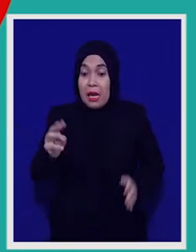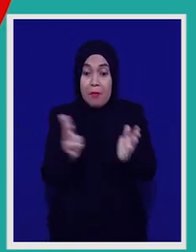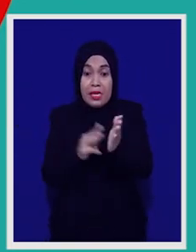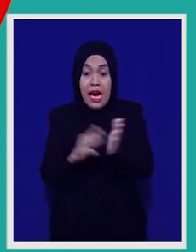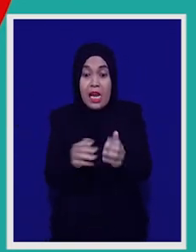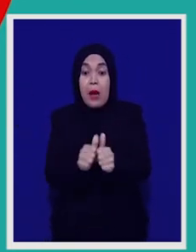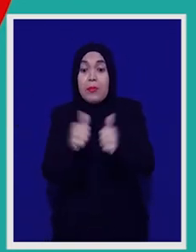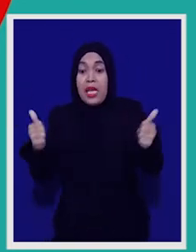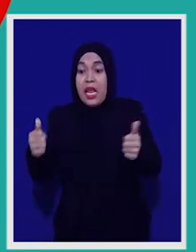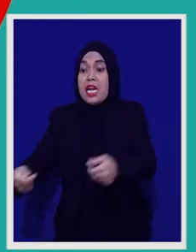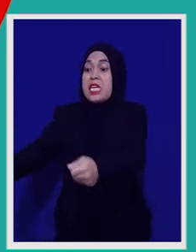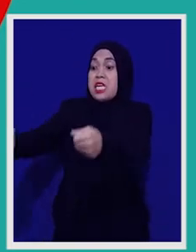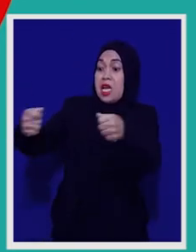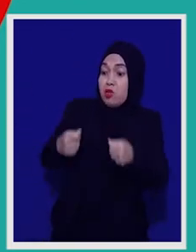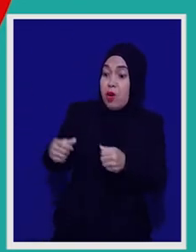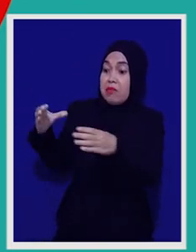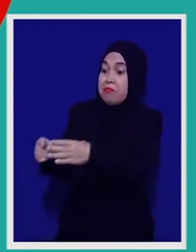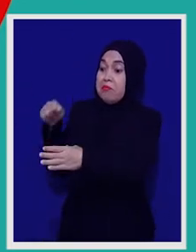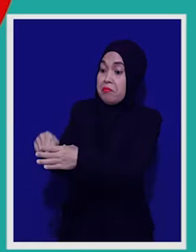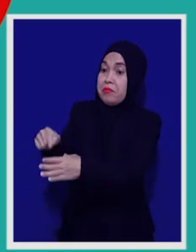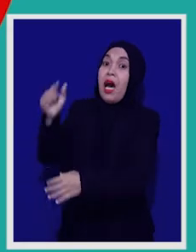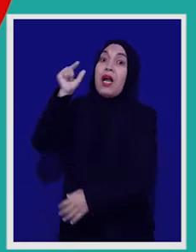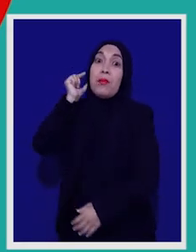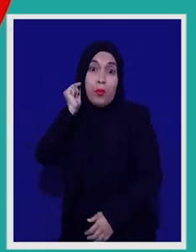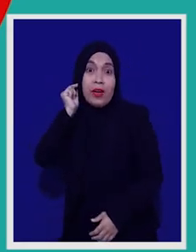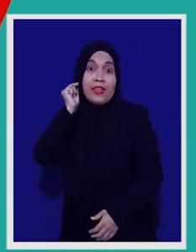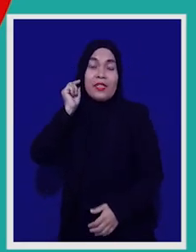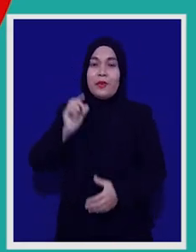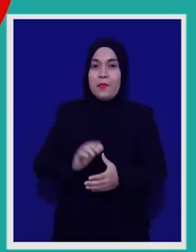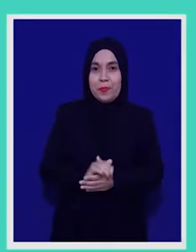tersebut diajukan oleh pihak perempuan.